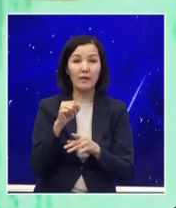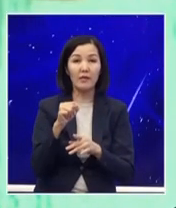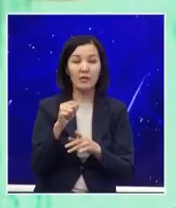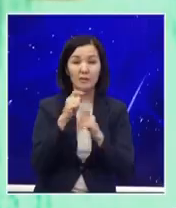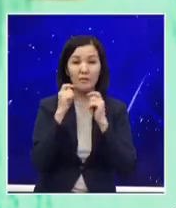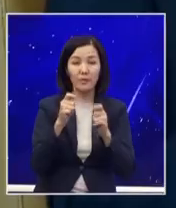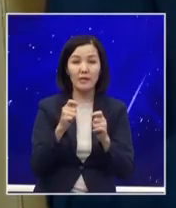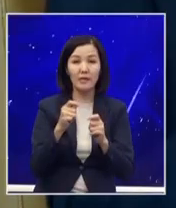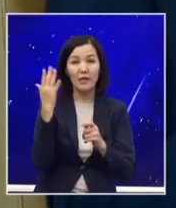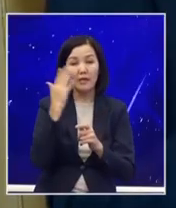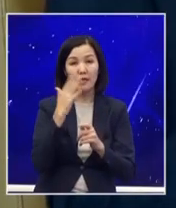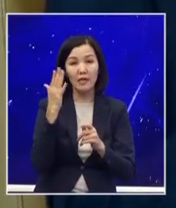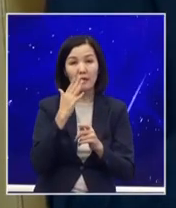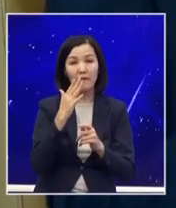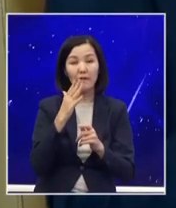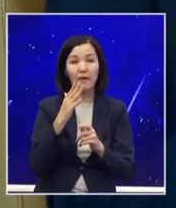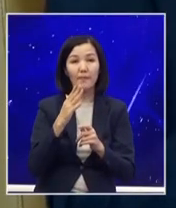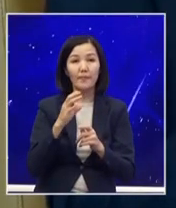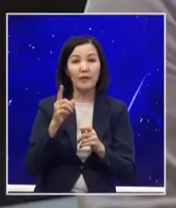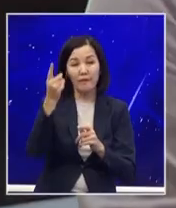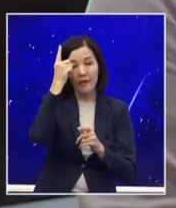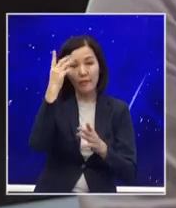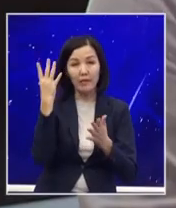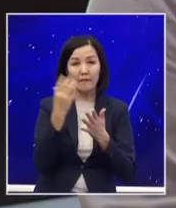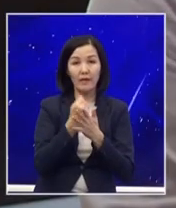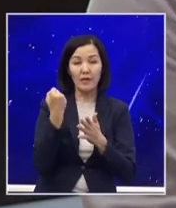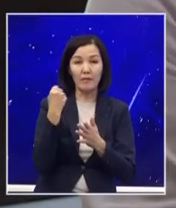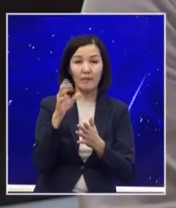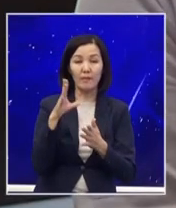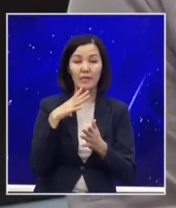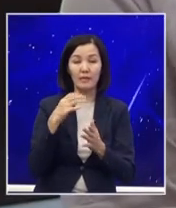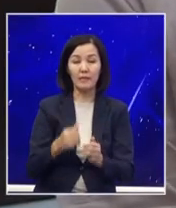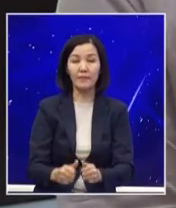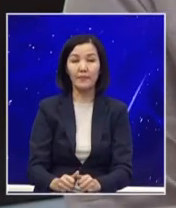секции «Диалог» на кинофестивале Восточной Европы в Германии.